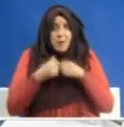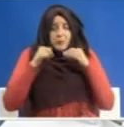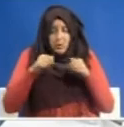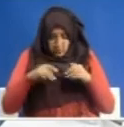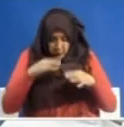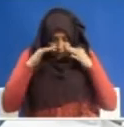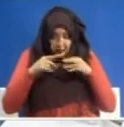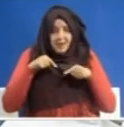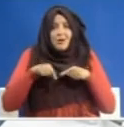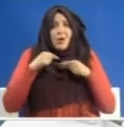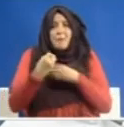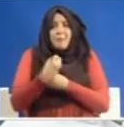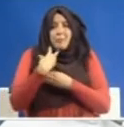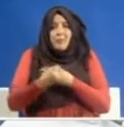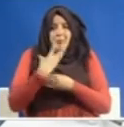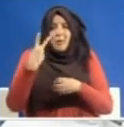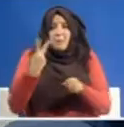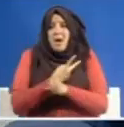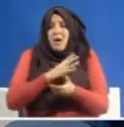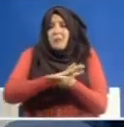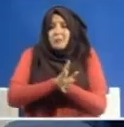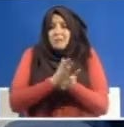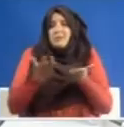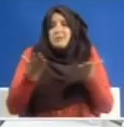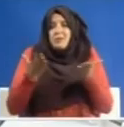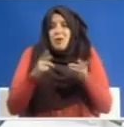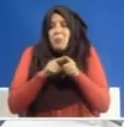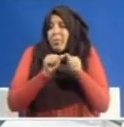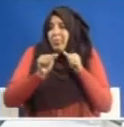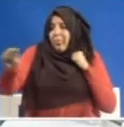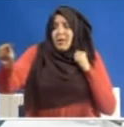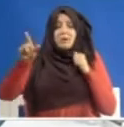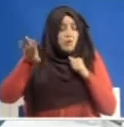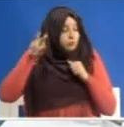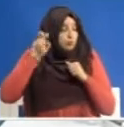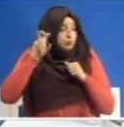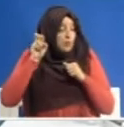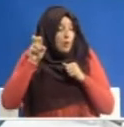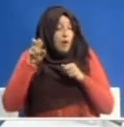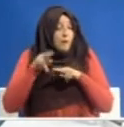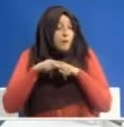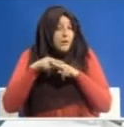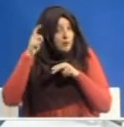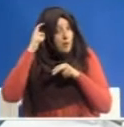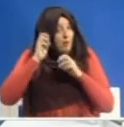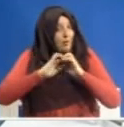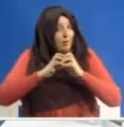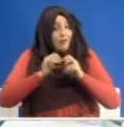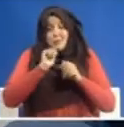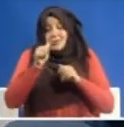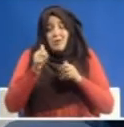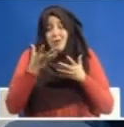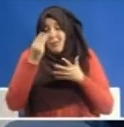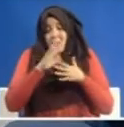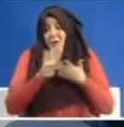دمار ممكن تبعده عنا بعد السماء عن الأرض. قد يستمع إلينا هكذا ولكن بلا وعي وبلا